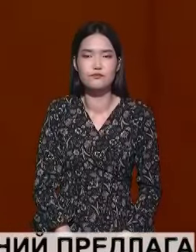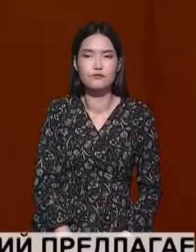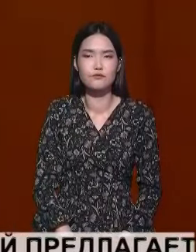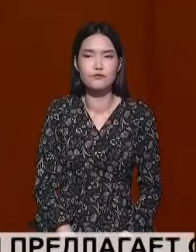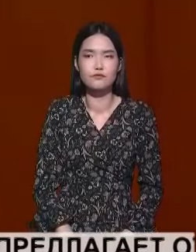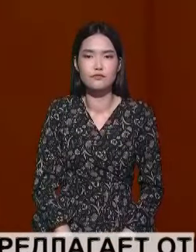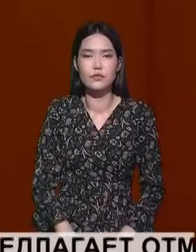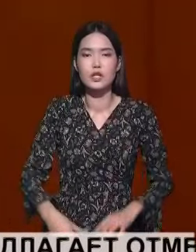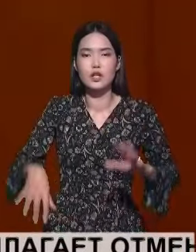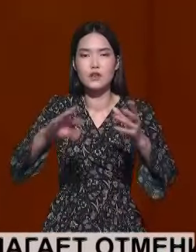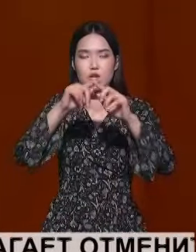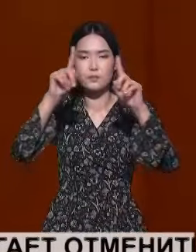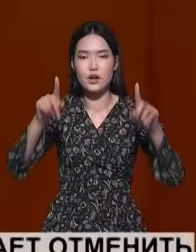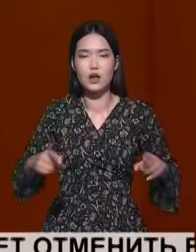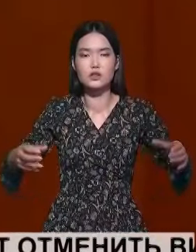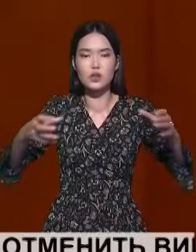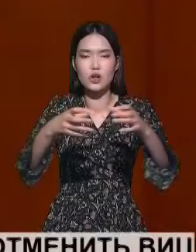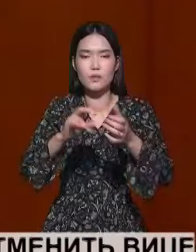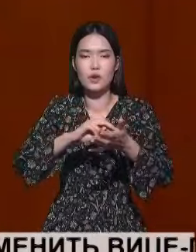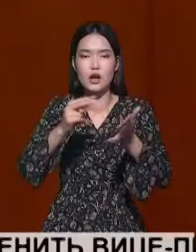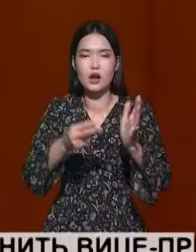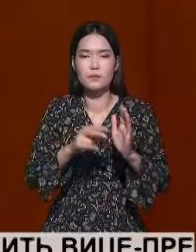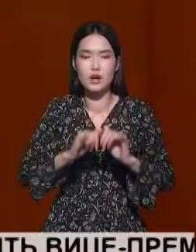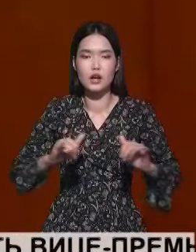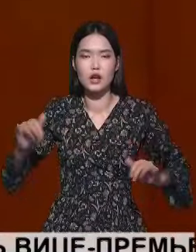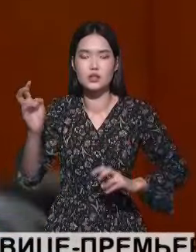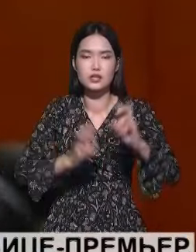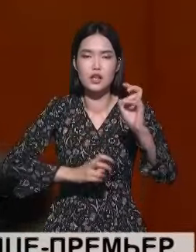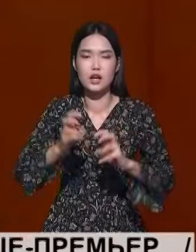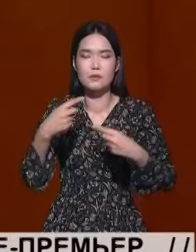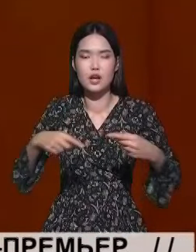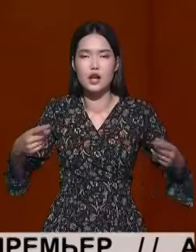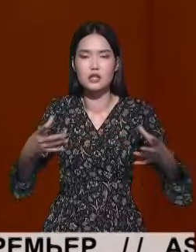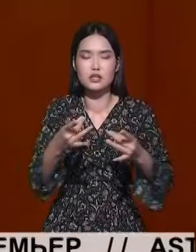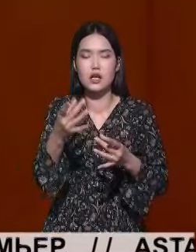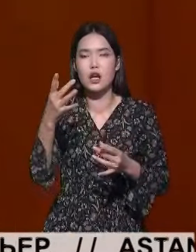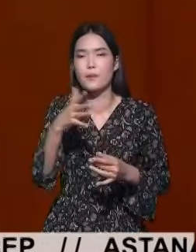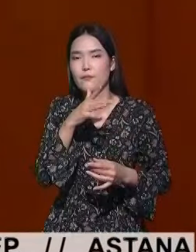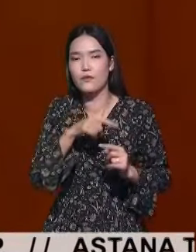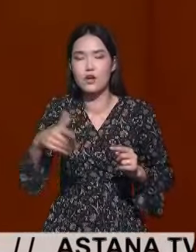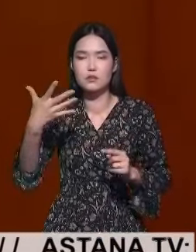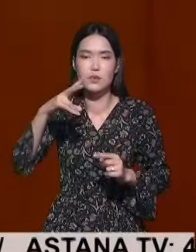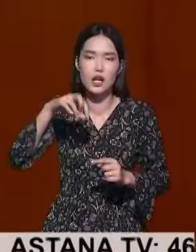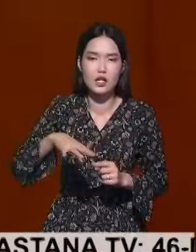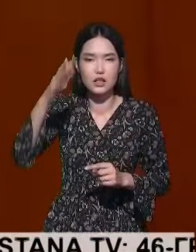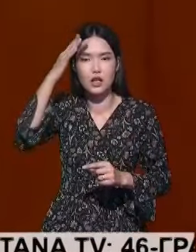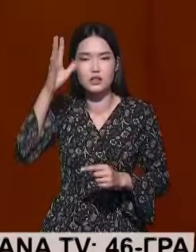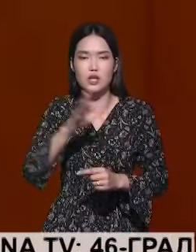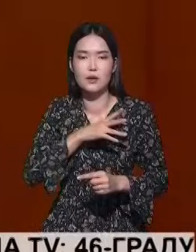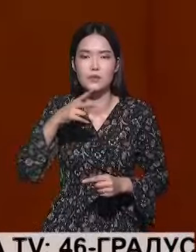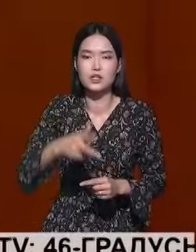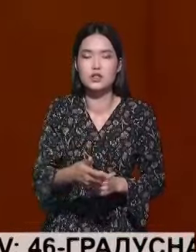В целом, в рамках комплексного плана на развитие переработки сельхозпродукции в течение 5 лет планируется направить более